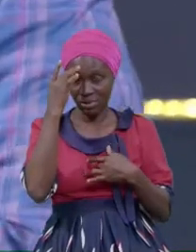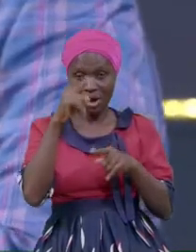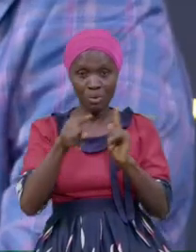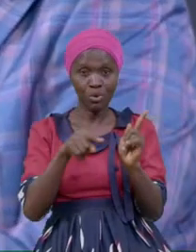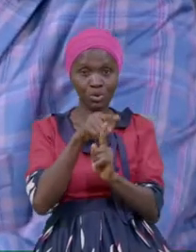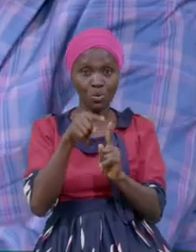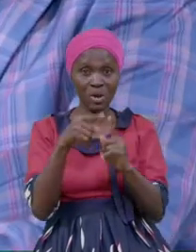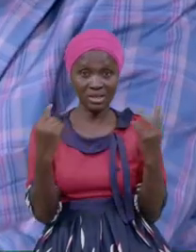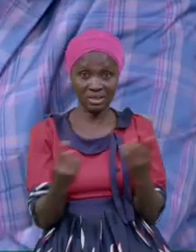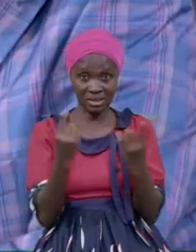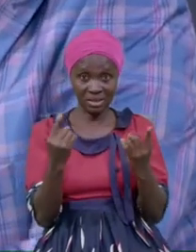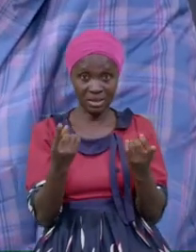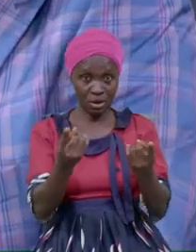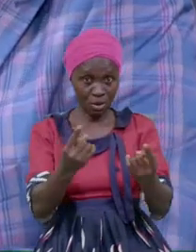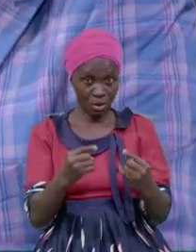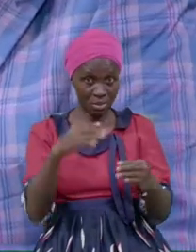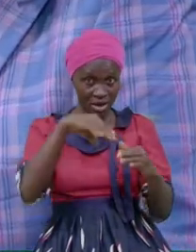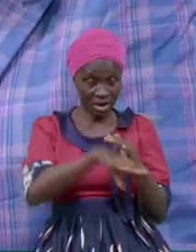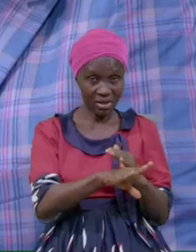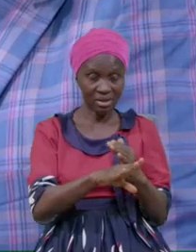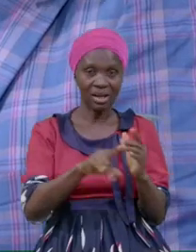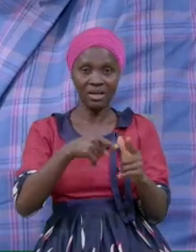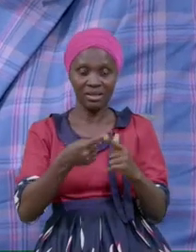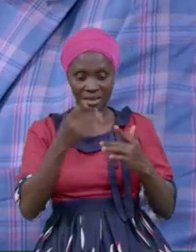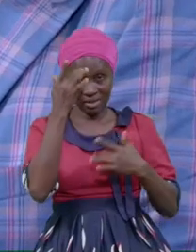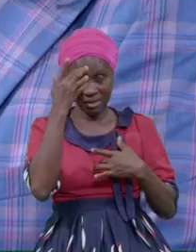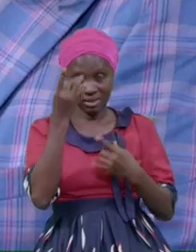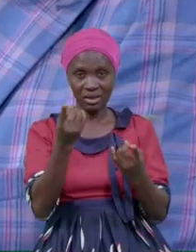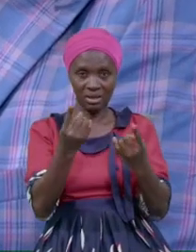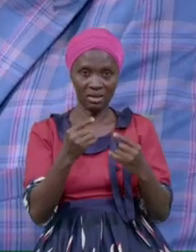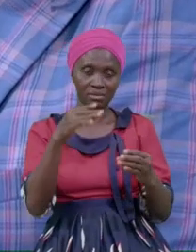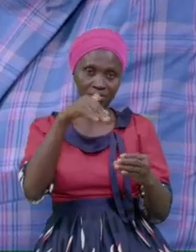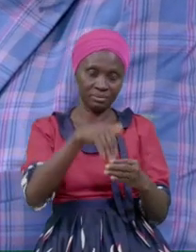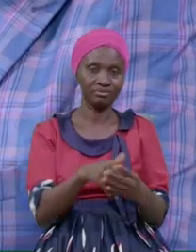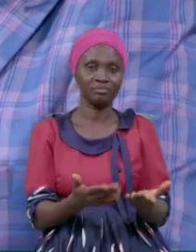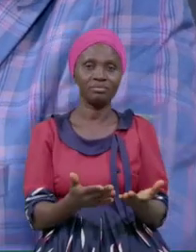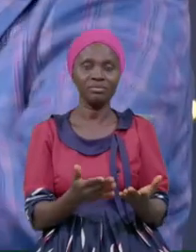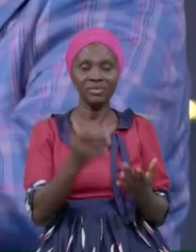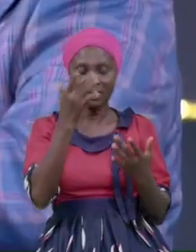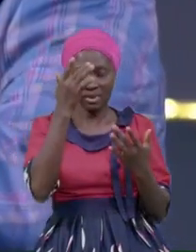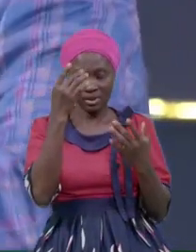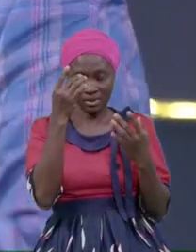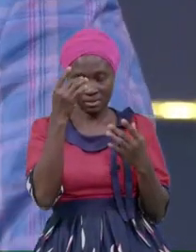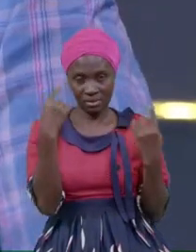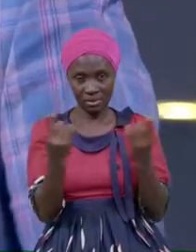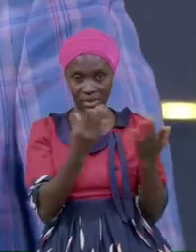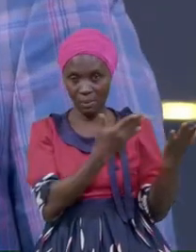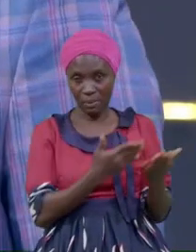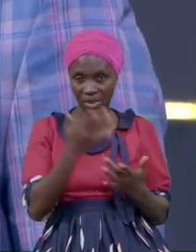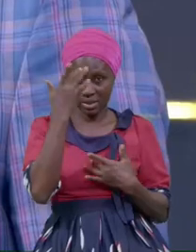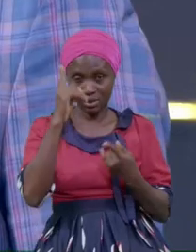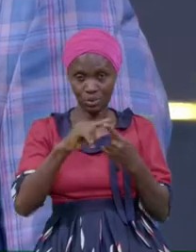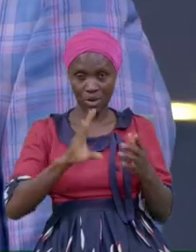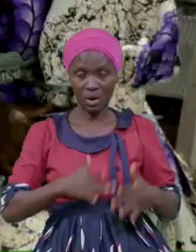est venue. Parce que le péché envoie les maladies dans notre corps. Mais